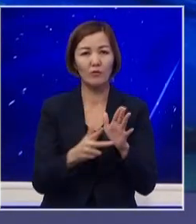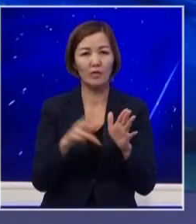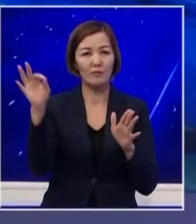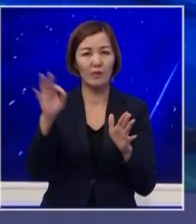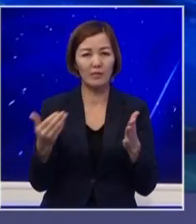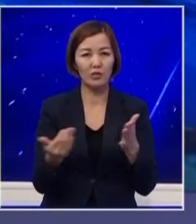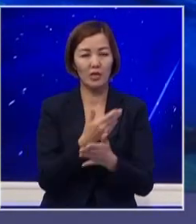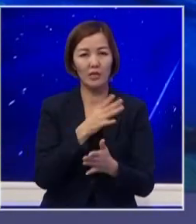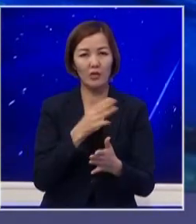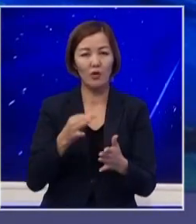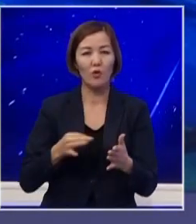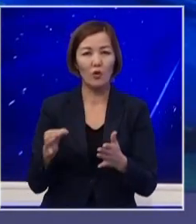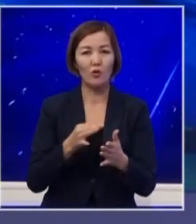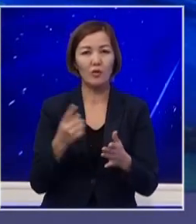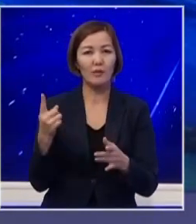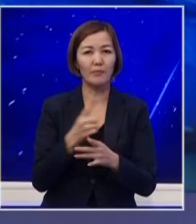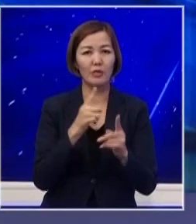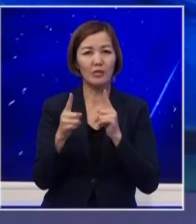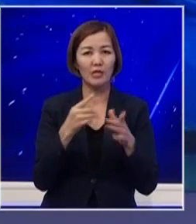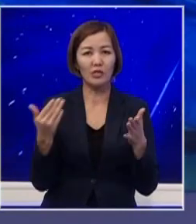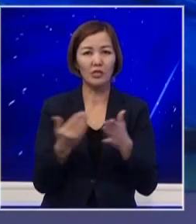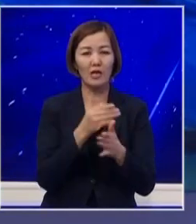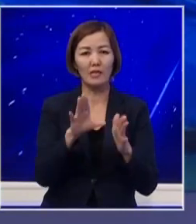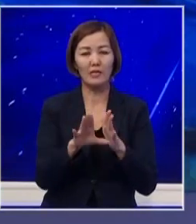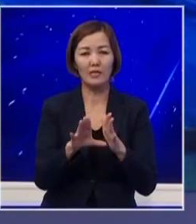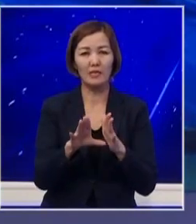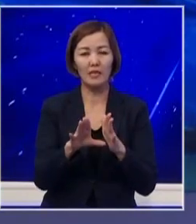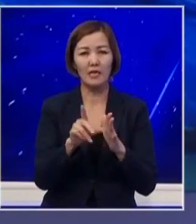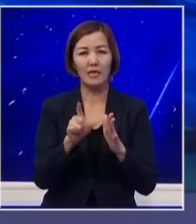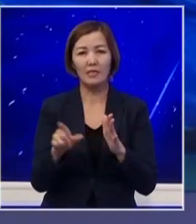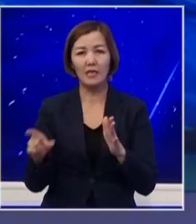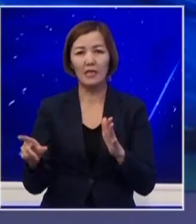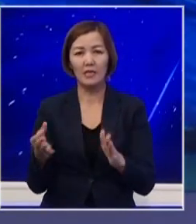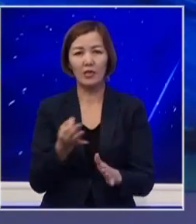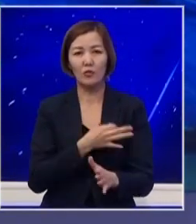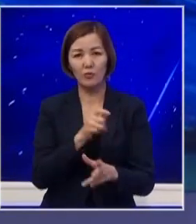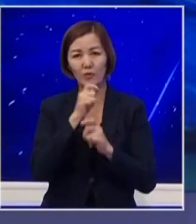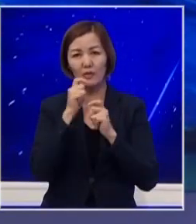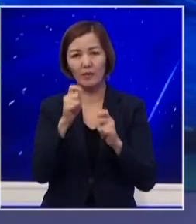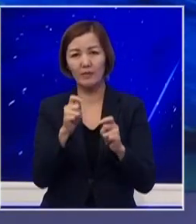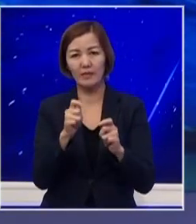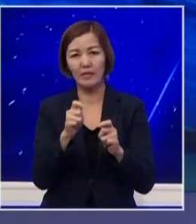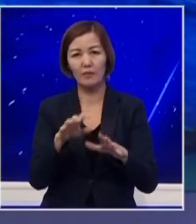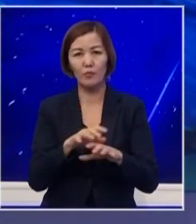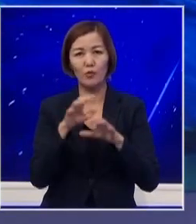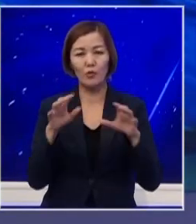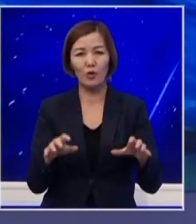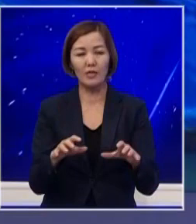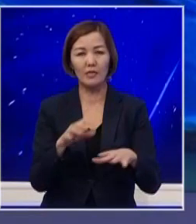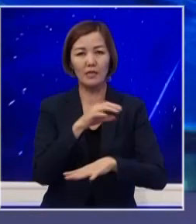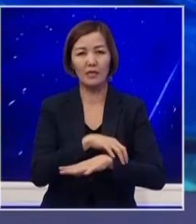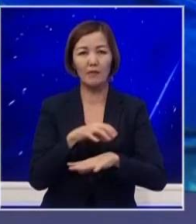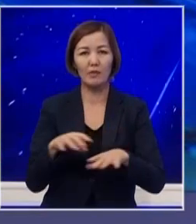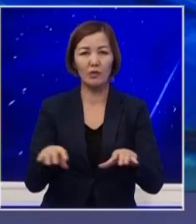58%-ға жаңарды. Өңірлік мәслихаттың бірінші сессиясында жаңа делегаттарға төсбелгілер табысталып, мәслихат төрағасы мен тұрақты